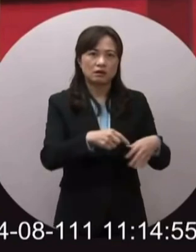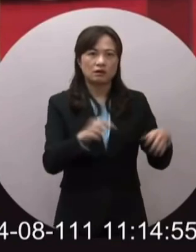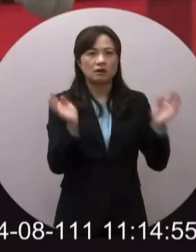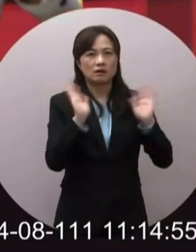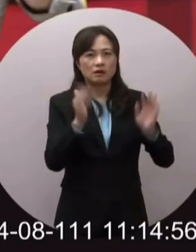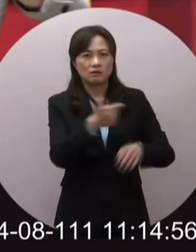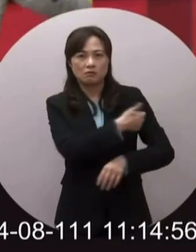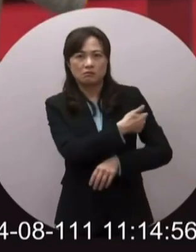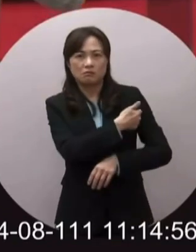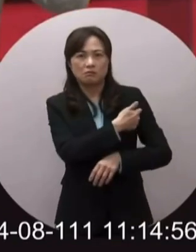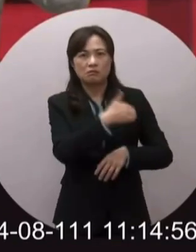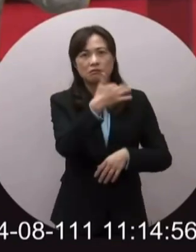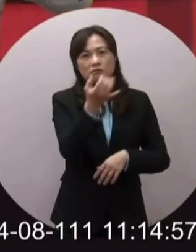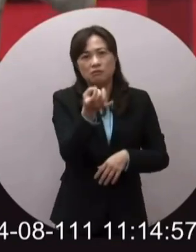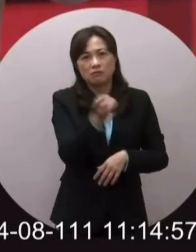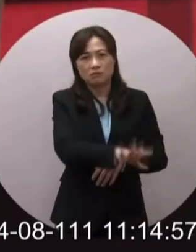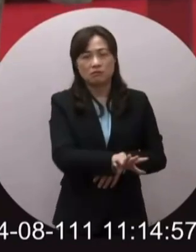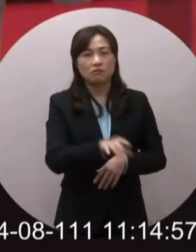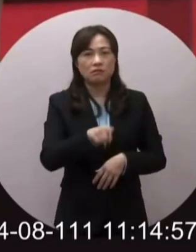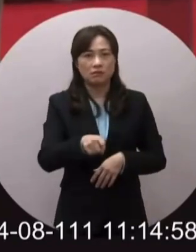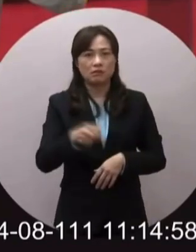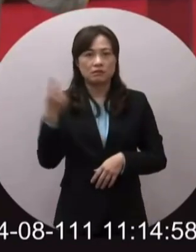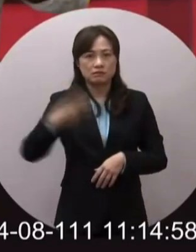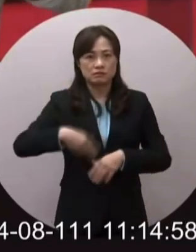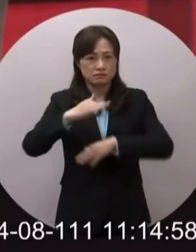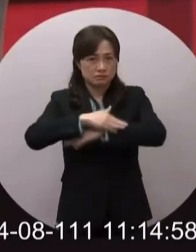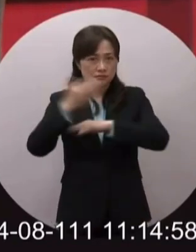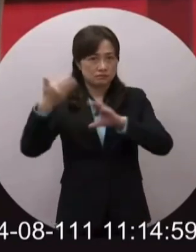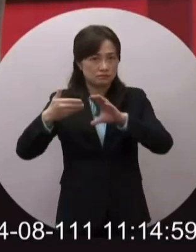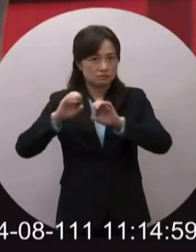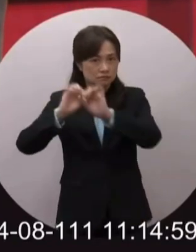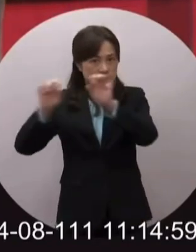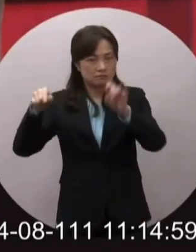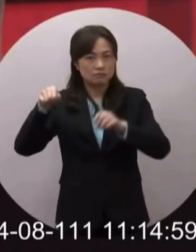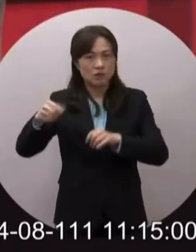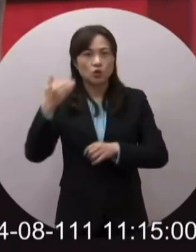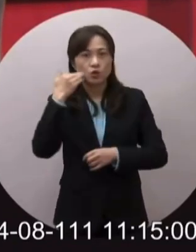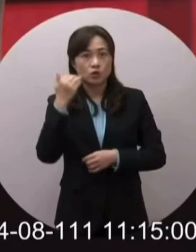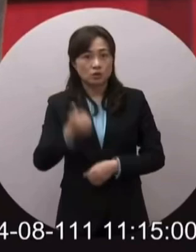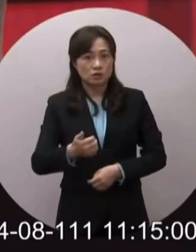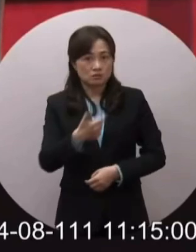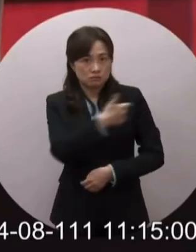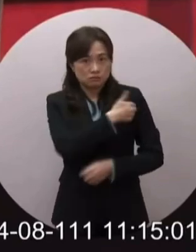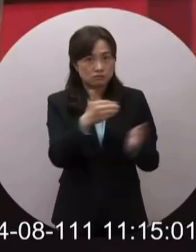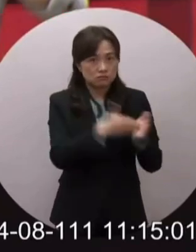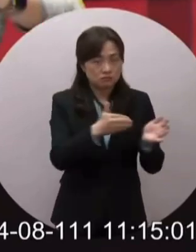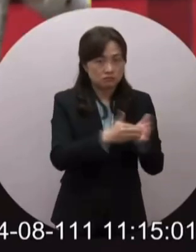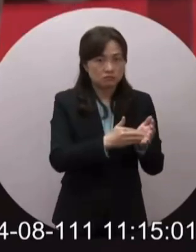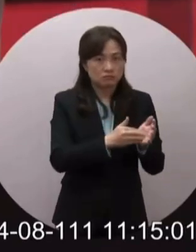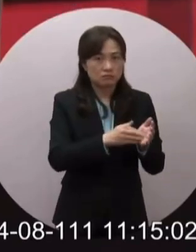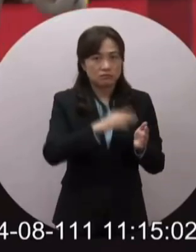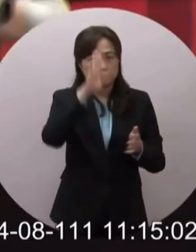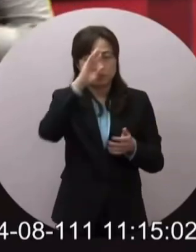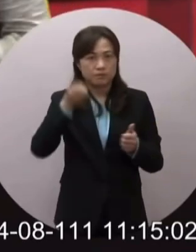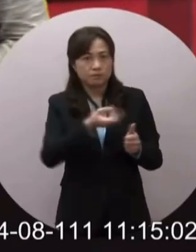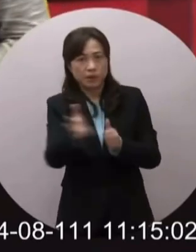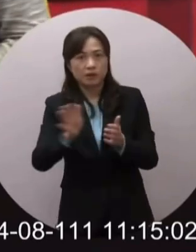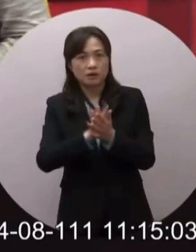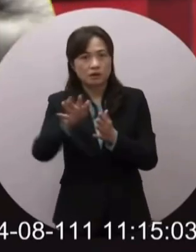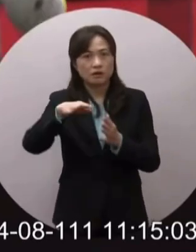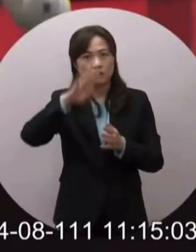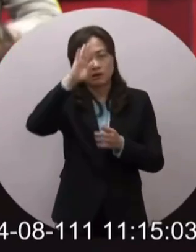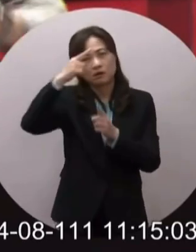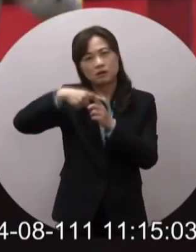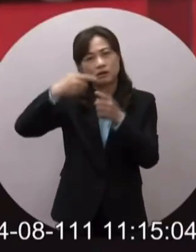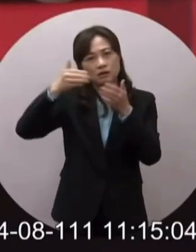好，那我们也看到在报道上面，的确有打疫苗轻症会比较多。所以对国小、幼儿园要怎么样来做一个